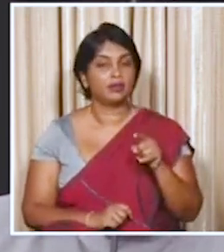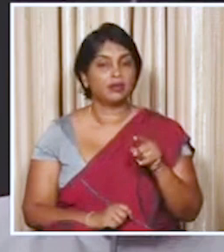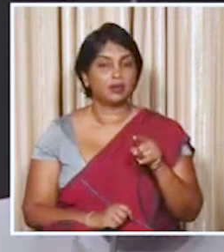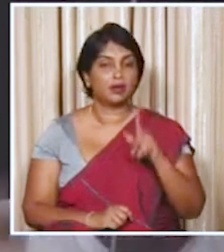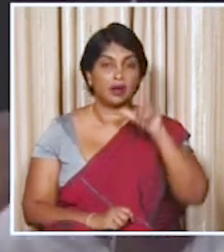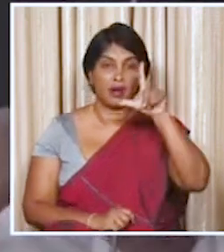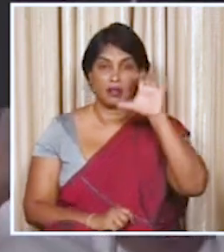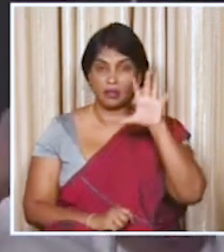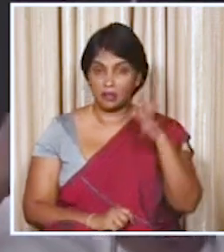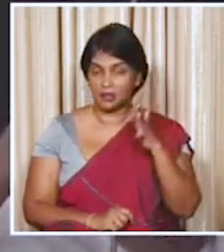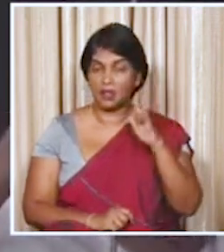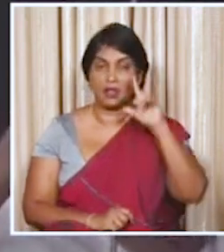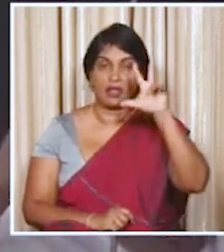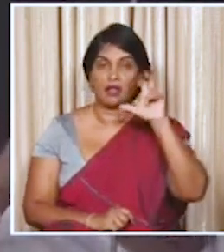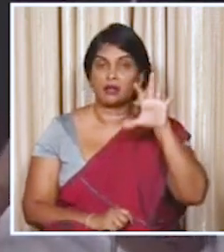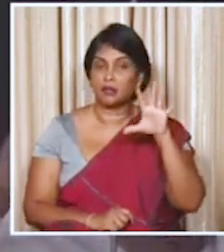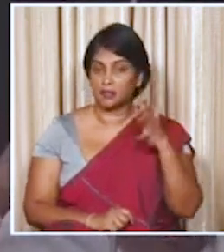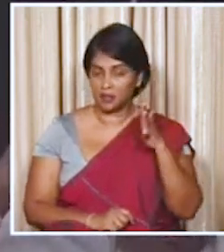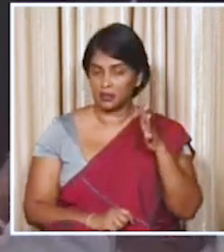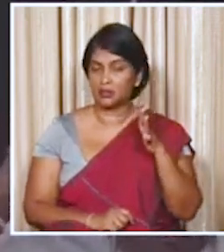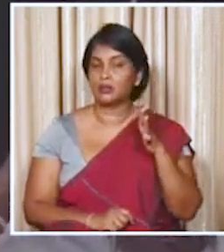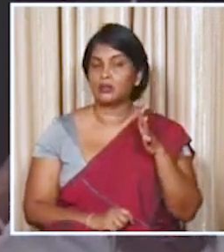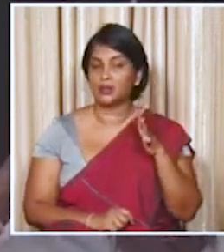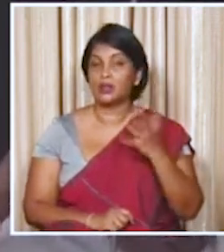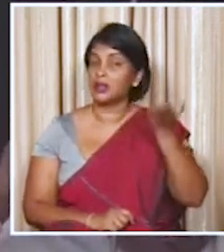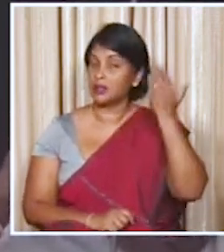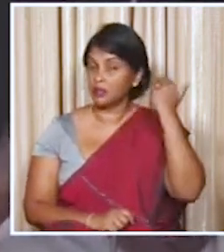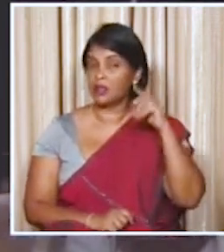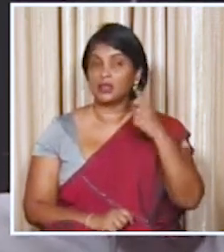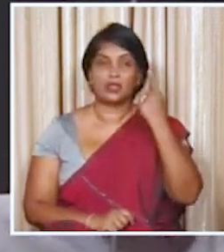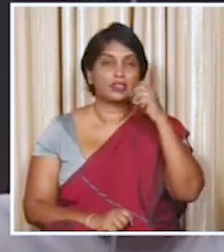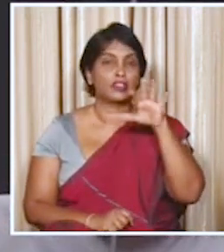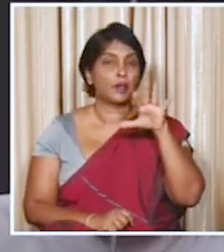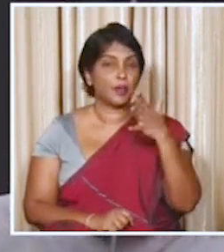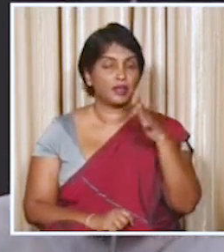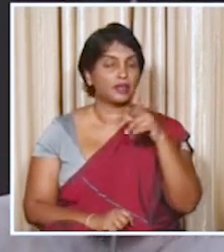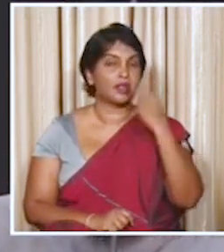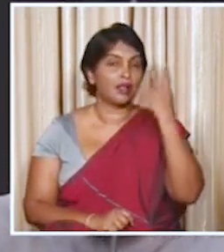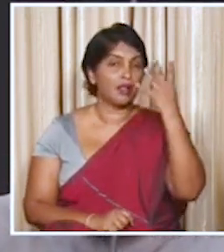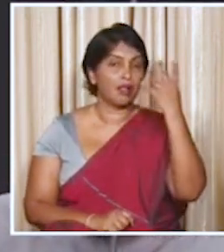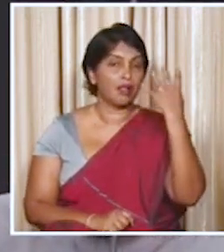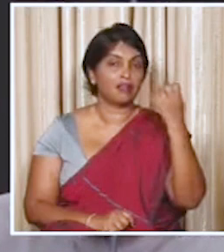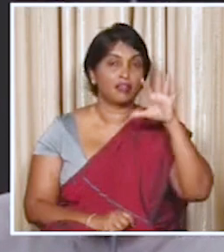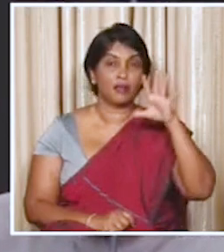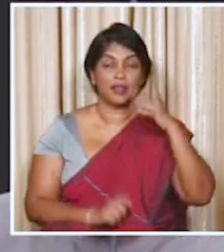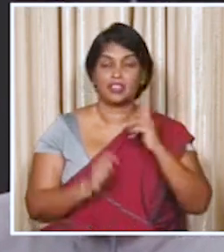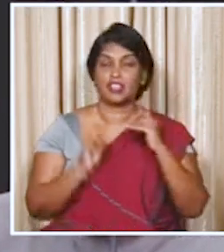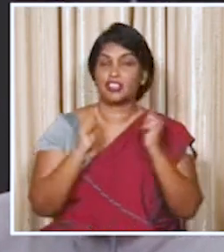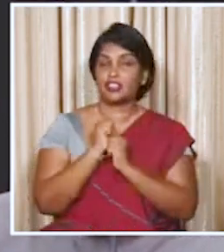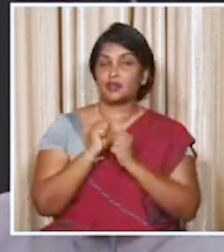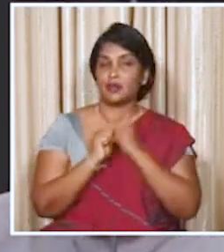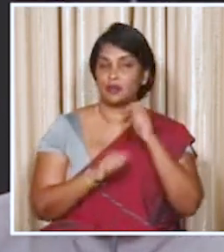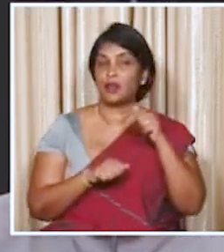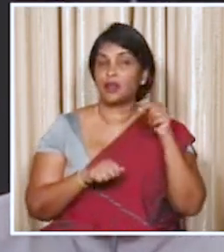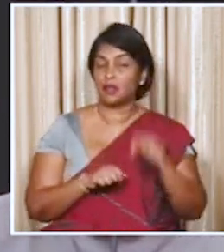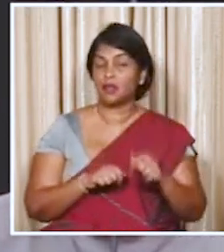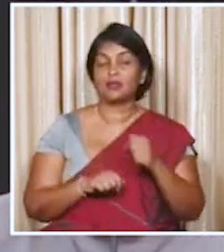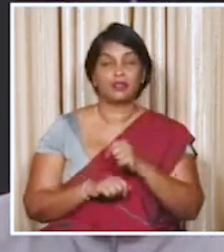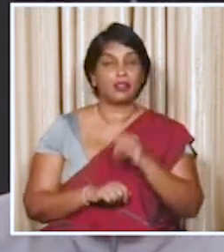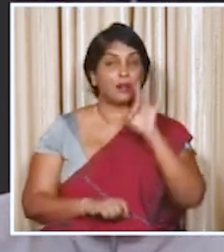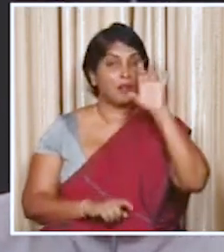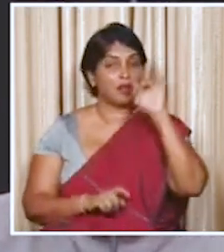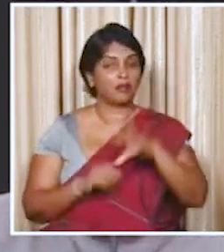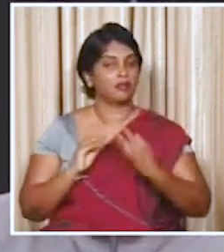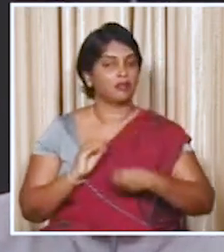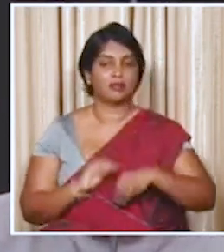අර 7500යි 8500යි. එදා 1500 ඉඳලා 4500 දක්වා සමෘද්ධිය තිබ්බේ. අද අස්වැසුම 15000